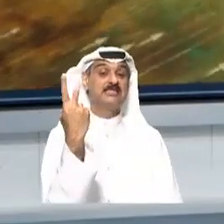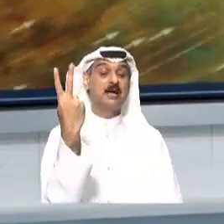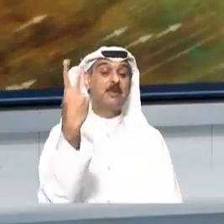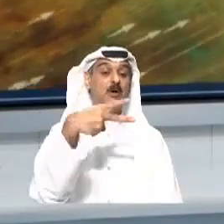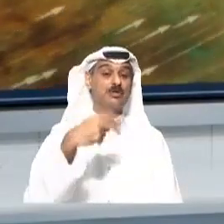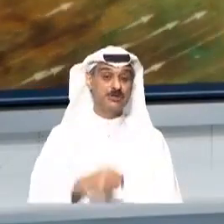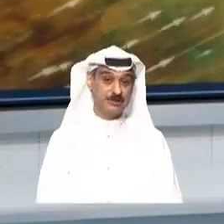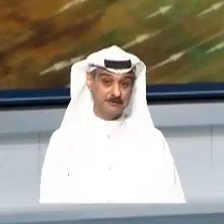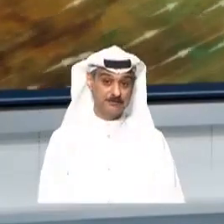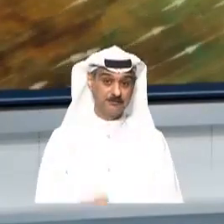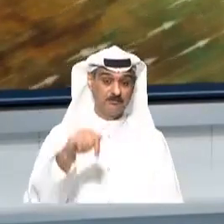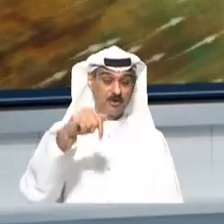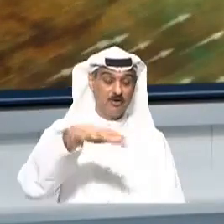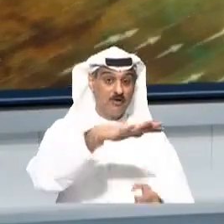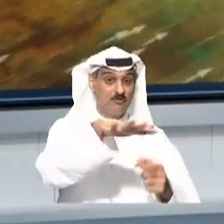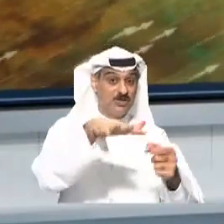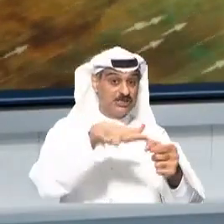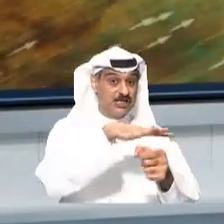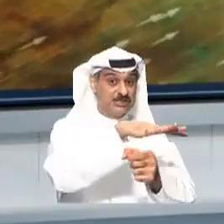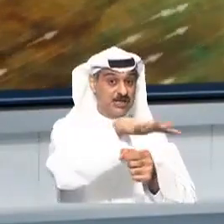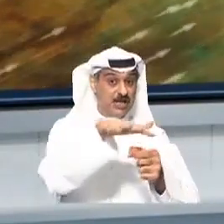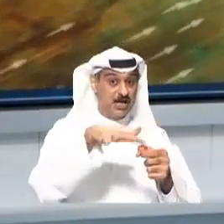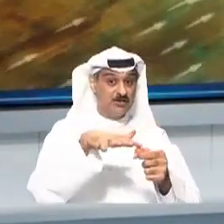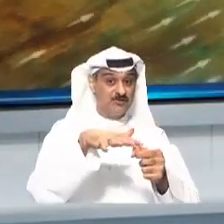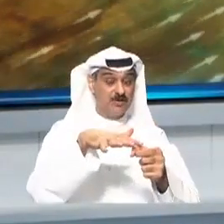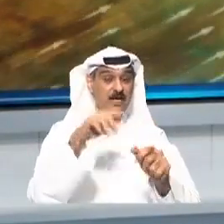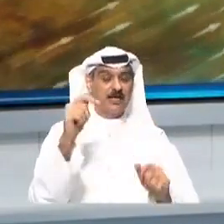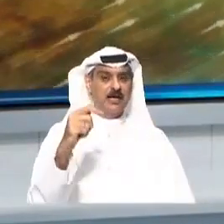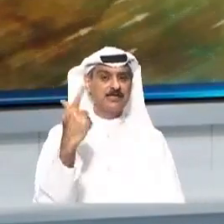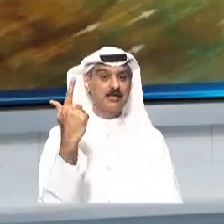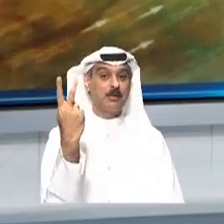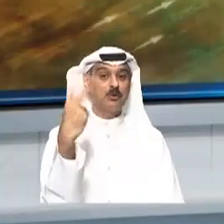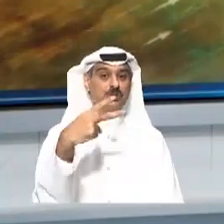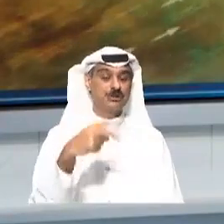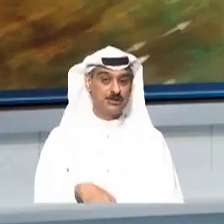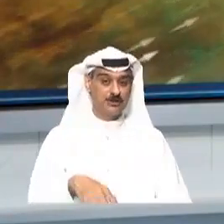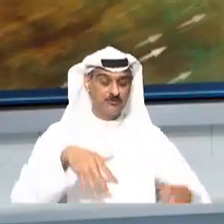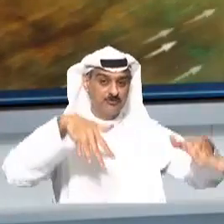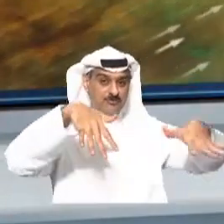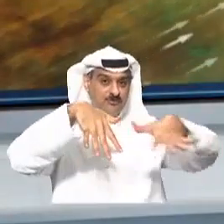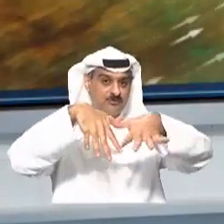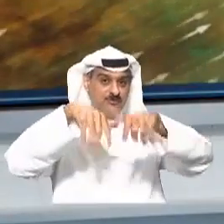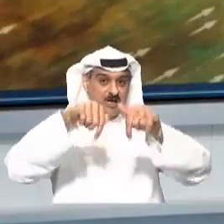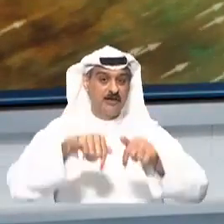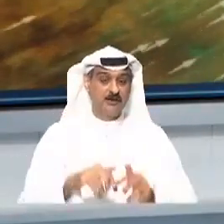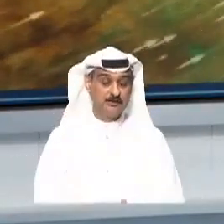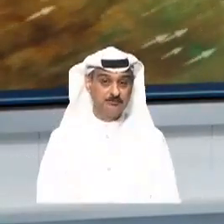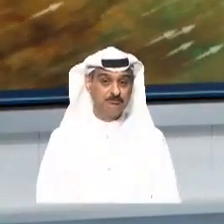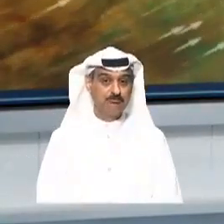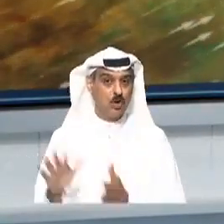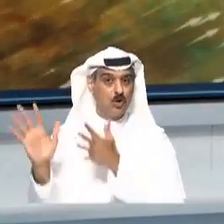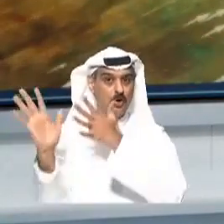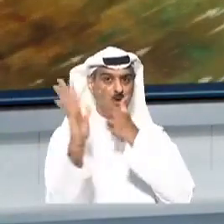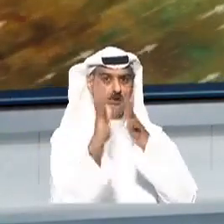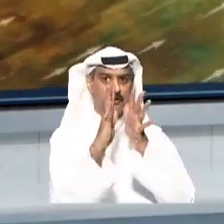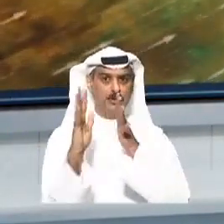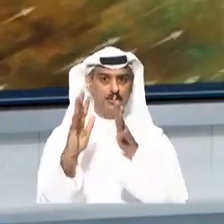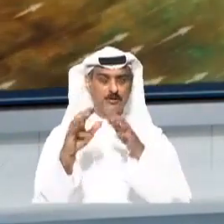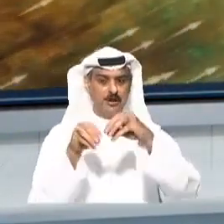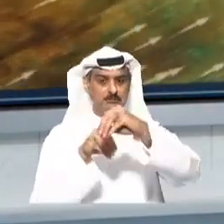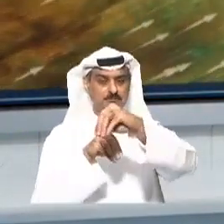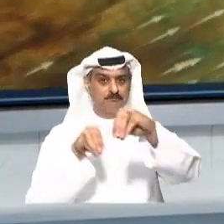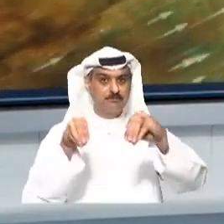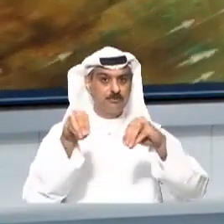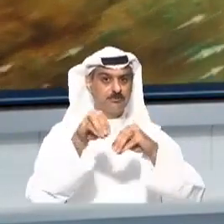في جزيرة فيلتشا وكذلك المناطق الساحلية الجنوبية من دولة الكويت. الرياح راح تكون رياح متقلبة الاتجاه